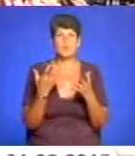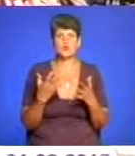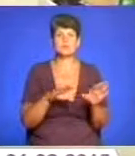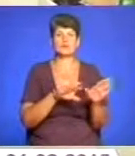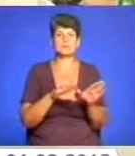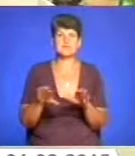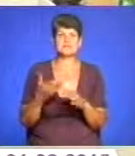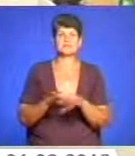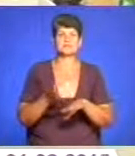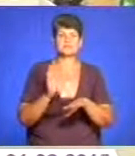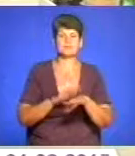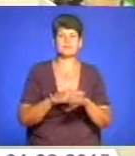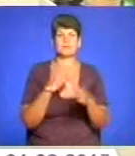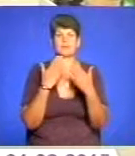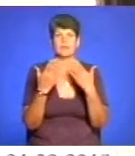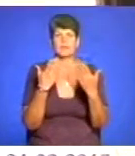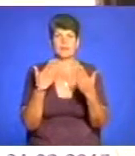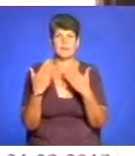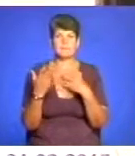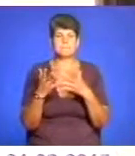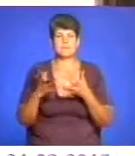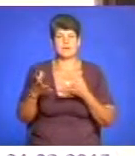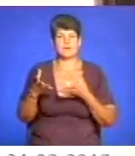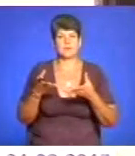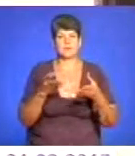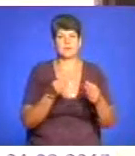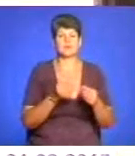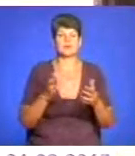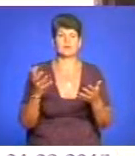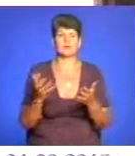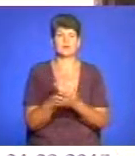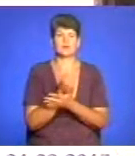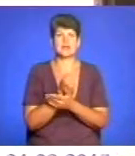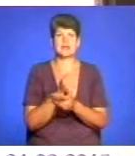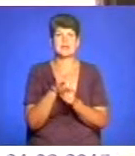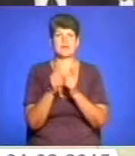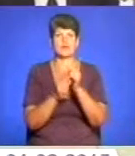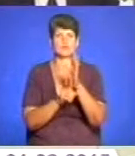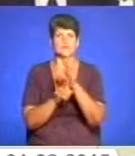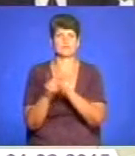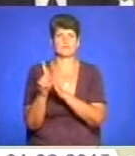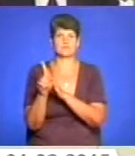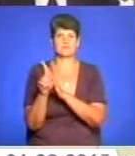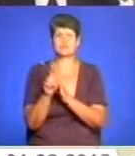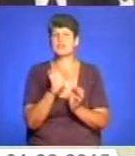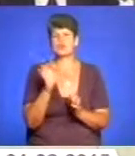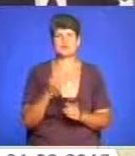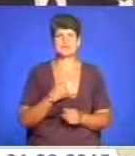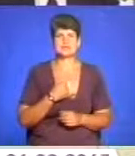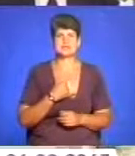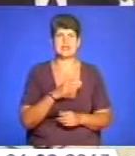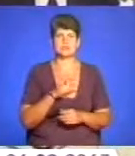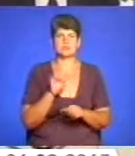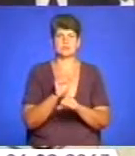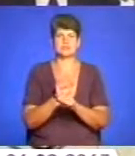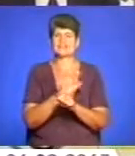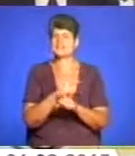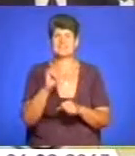складних перемовин переконати депутатів таки вдалося. Тож реформа стартувала. Ніщо нас не зупинить. Ні війна,